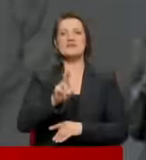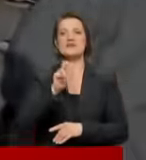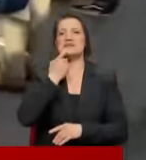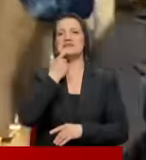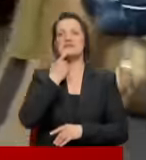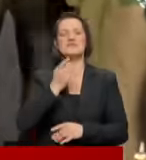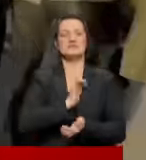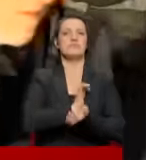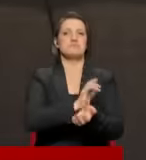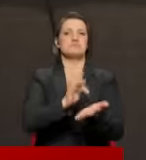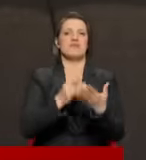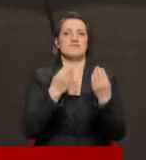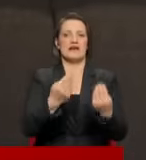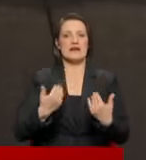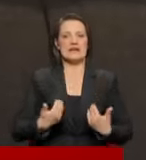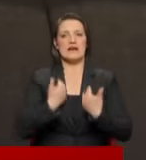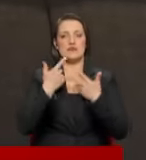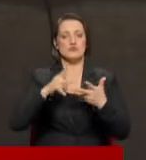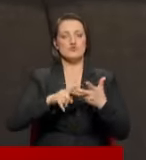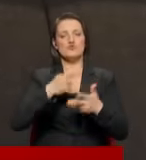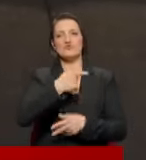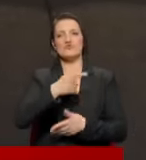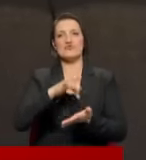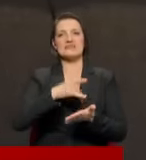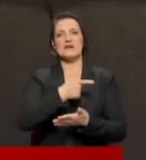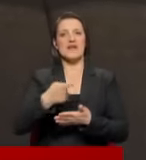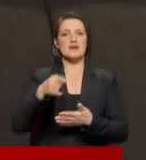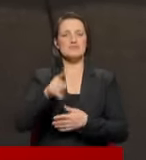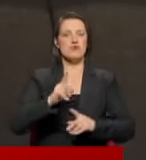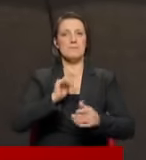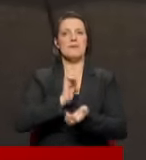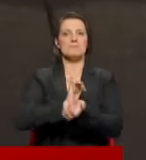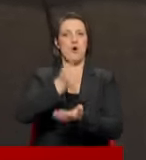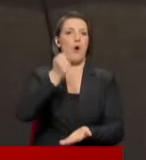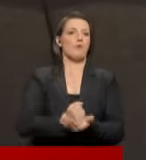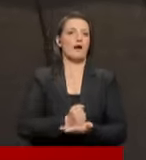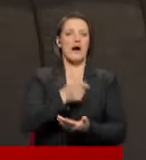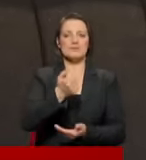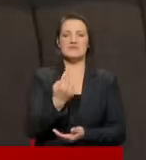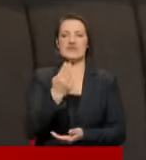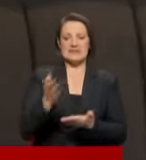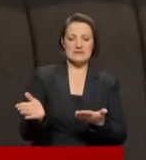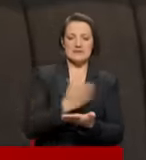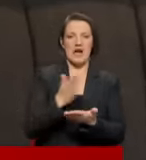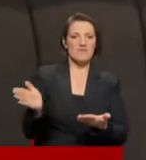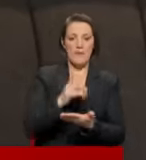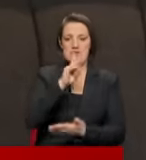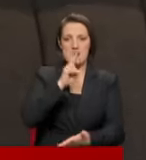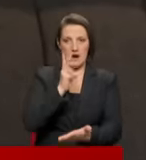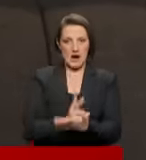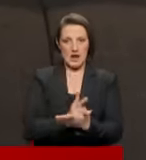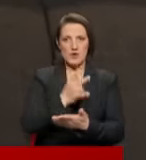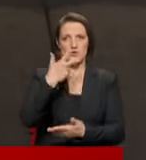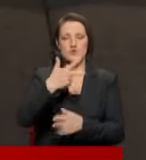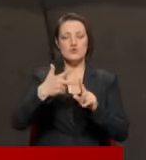yıl hapis cezası verildi. Yargıtay 3. Ceza Dairesi bu mahkumiyeti onayladı. 67 sayfalık bir karar.